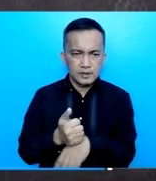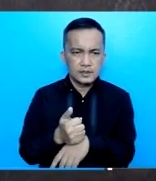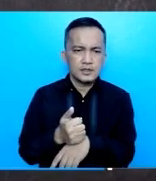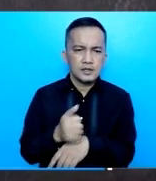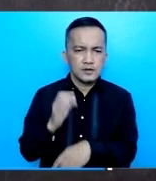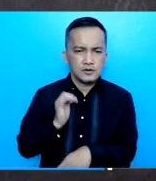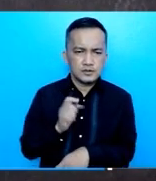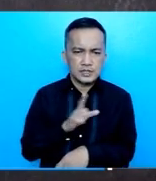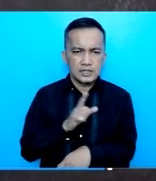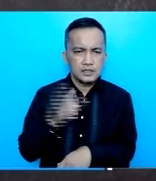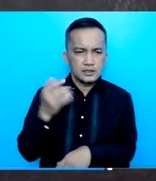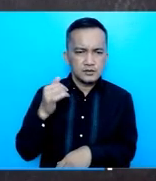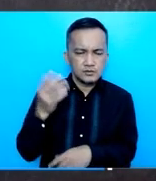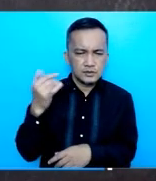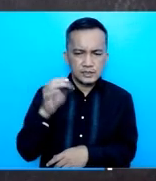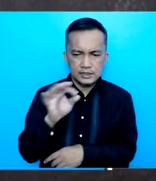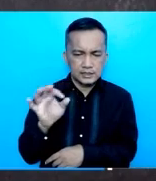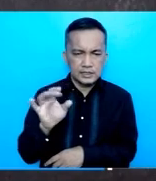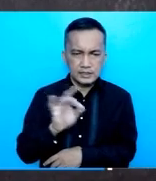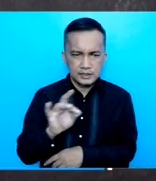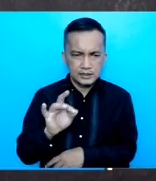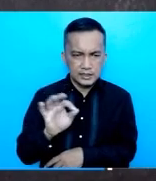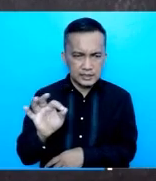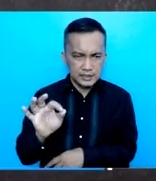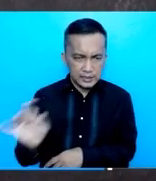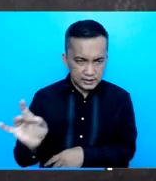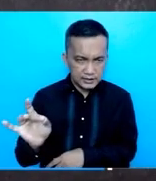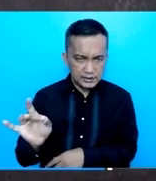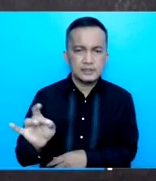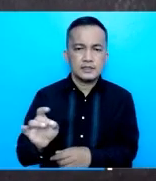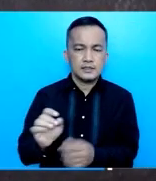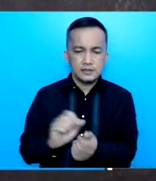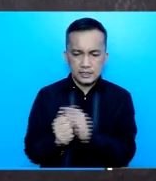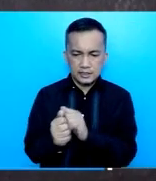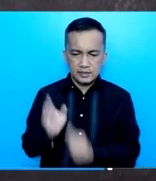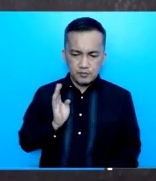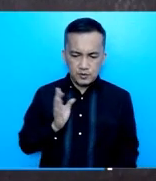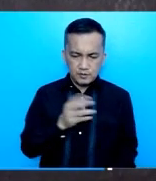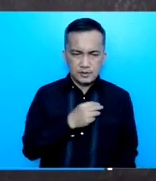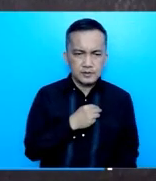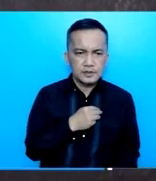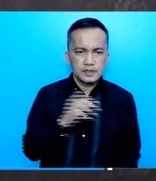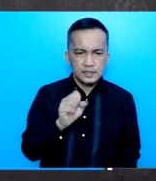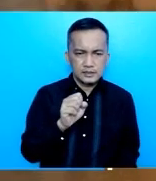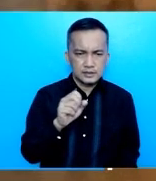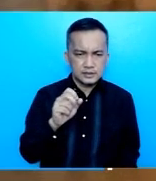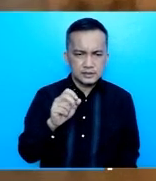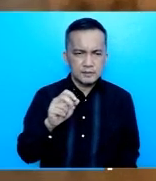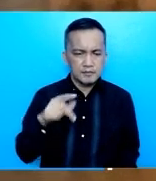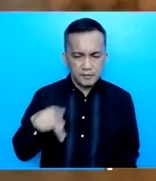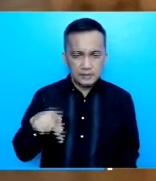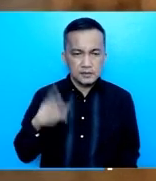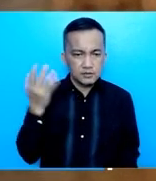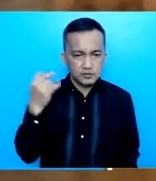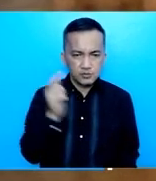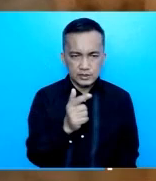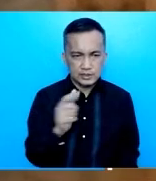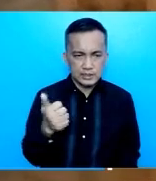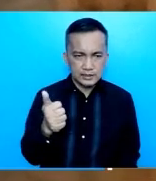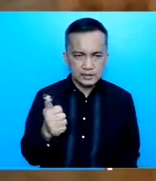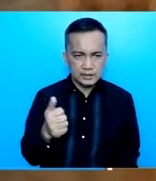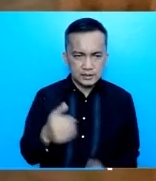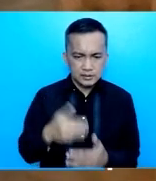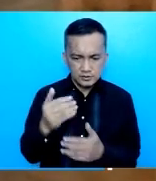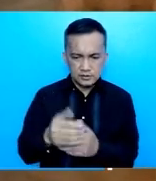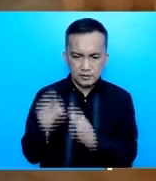noong 1998. Naging board member naman siya ng Sangguniang Panlalawigan noong 2010. Kasunod ng pagpaslang kay